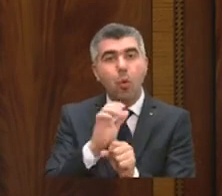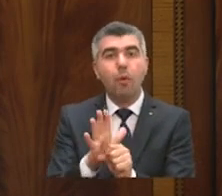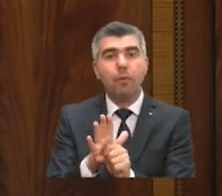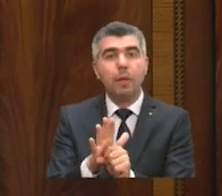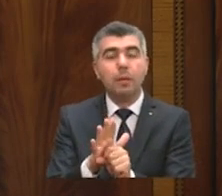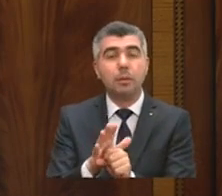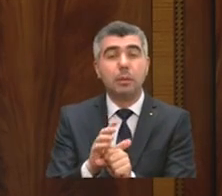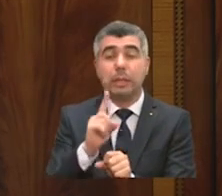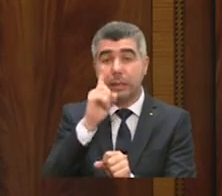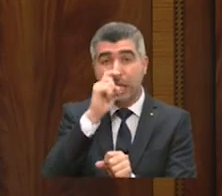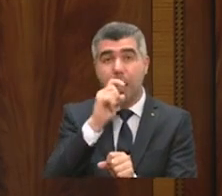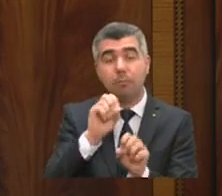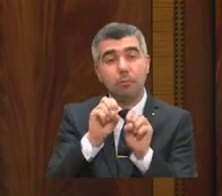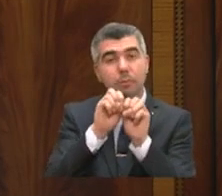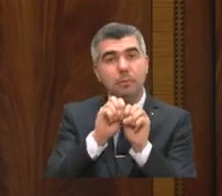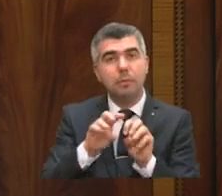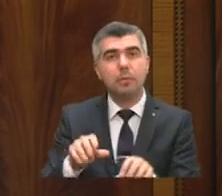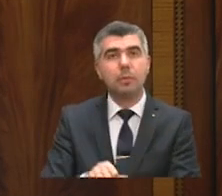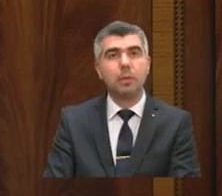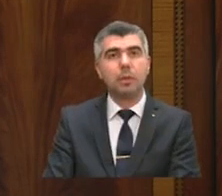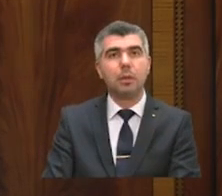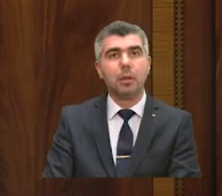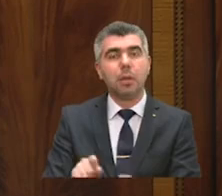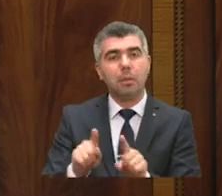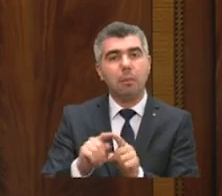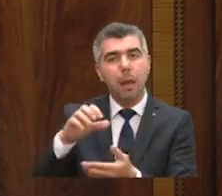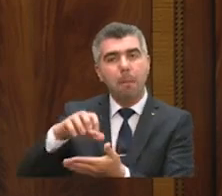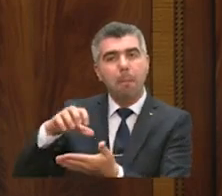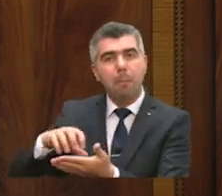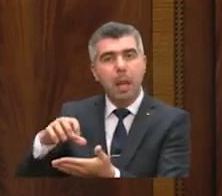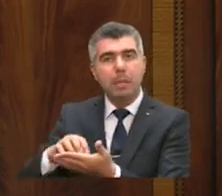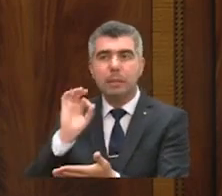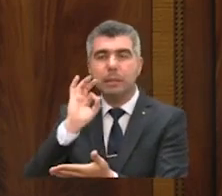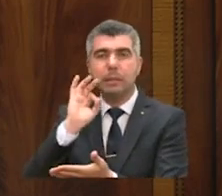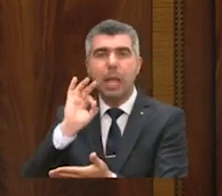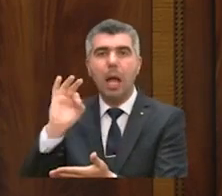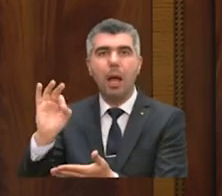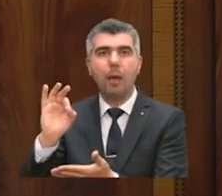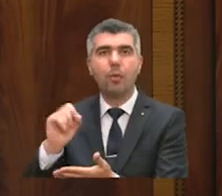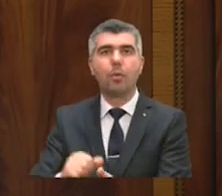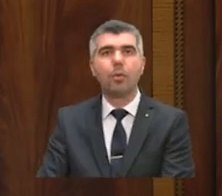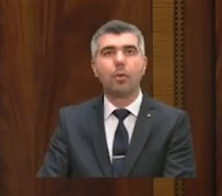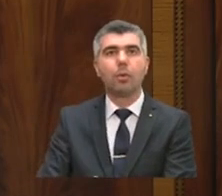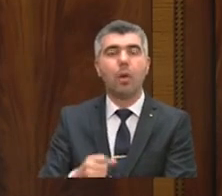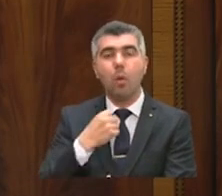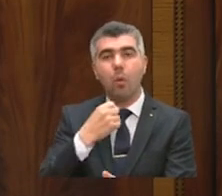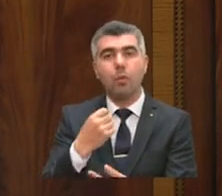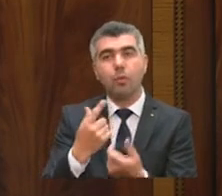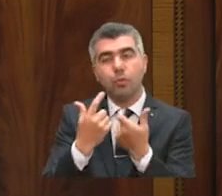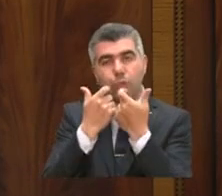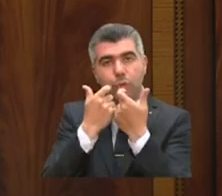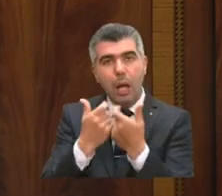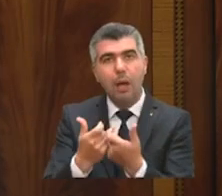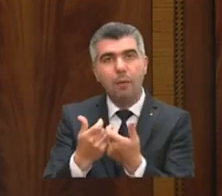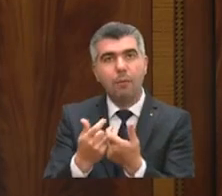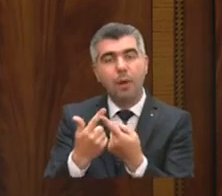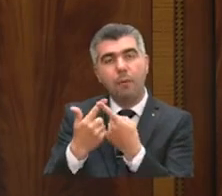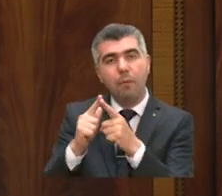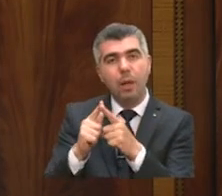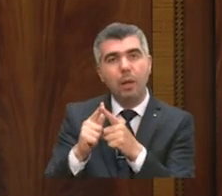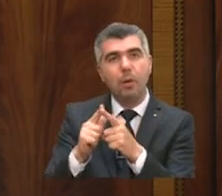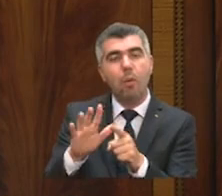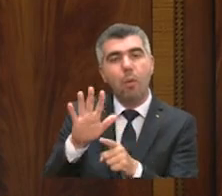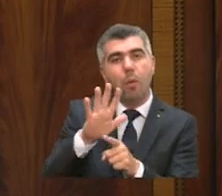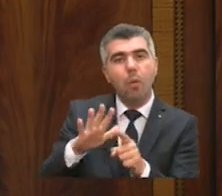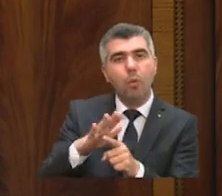الكوفيد. اما هذا راه كيبقى غيبقى في البلدان ديالو مستوطن متوطن، وهنا الحالات اللي غير مشتبه فيها راه كاين حتى على المستوى ديال